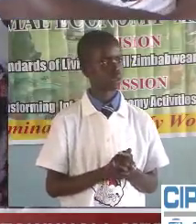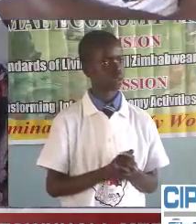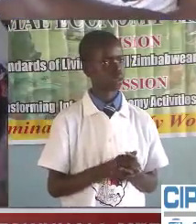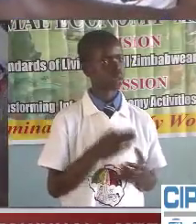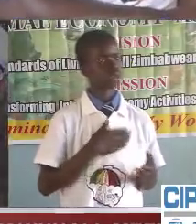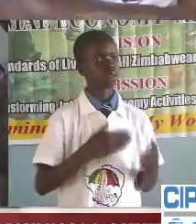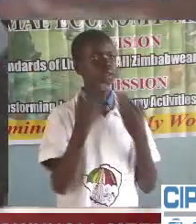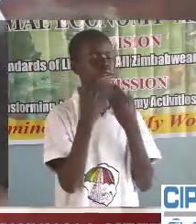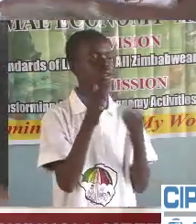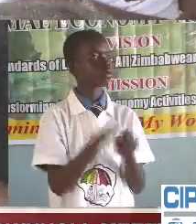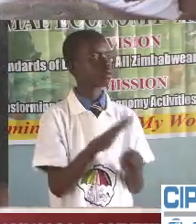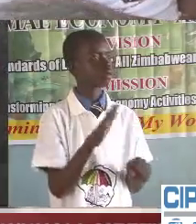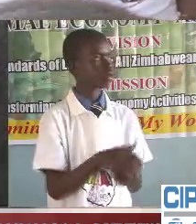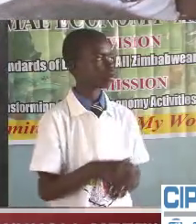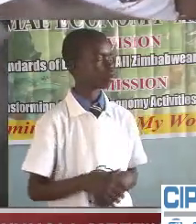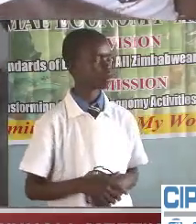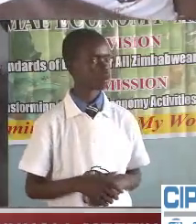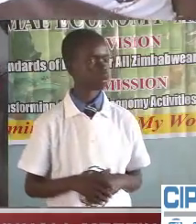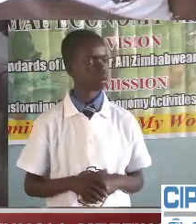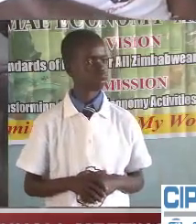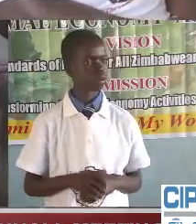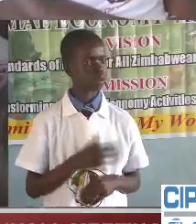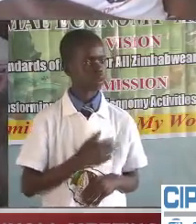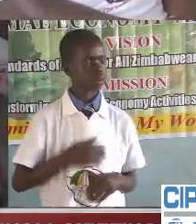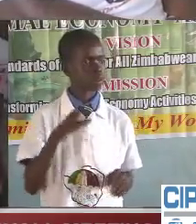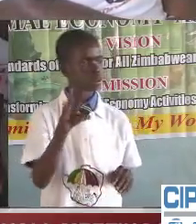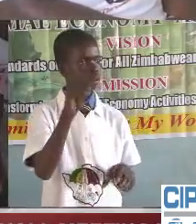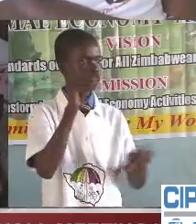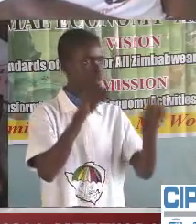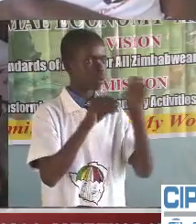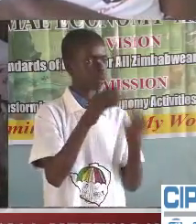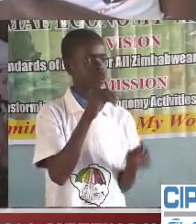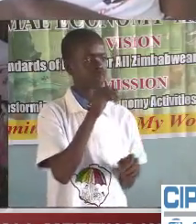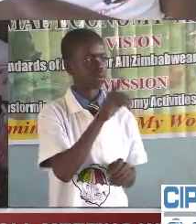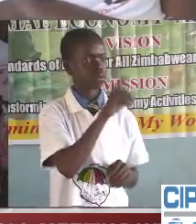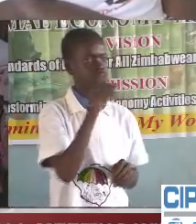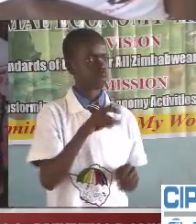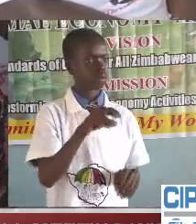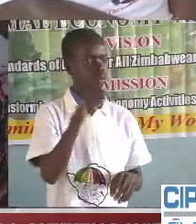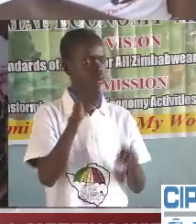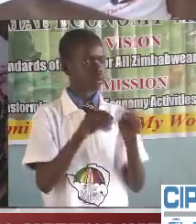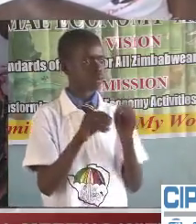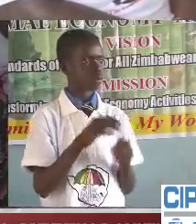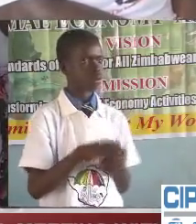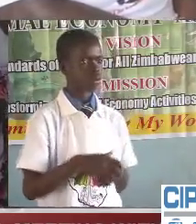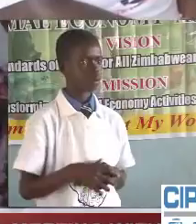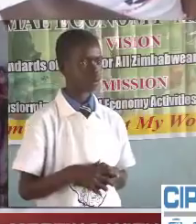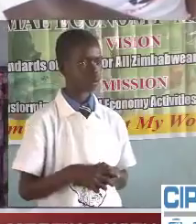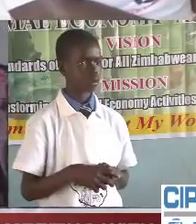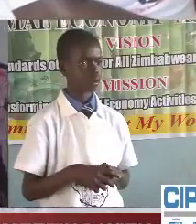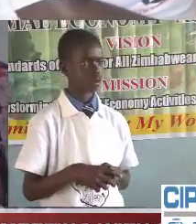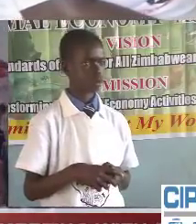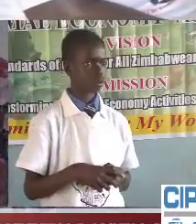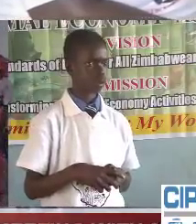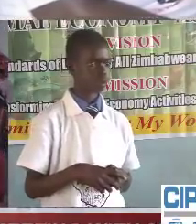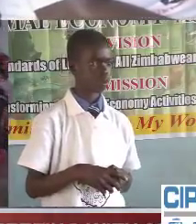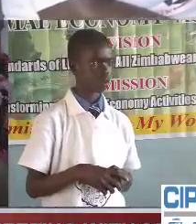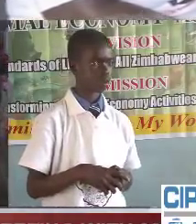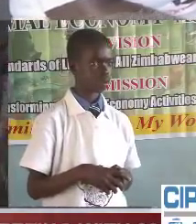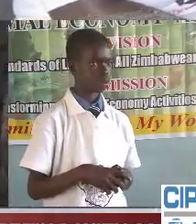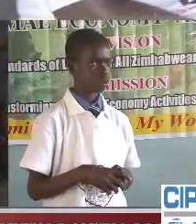Ndinotenda chaizvo kuti ndingotyora imwe mibvunzo yachona kuti munyatsonzwisisa kuti zvanga zvichibvunzwa.